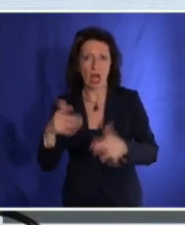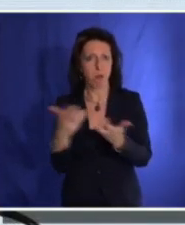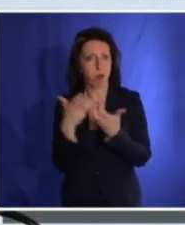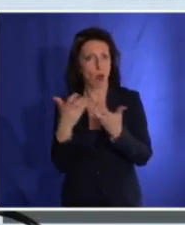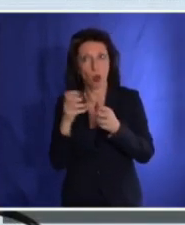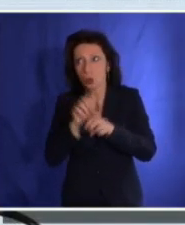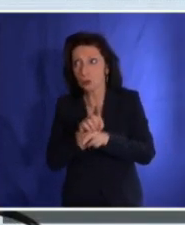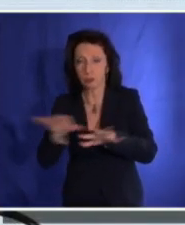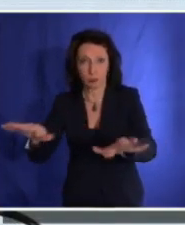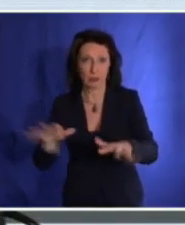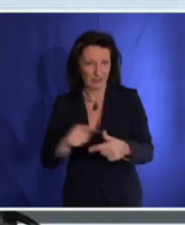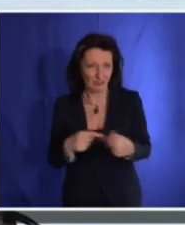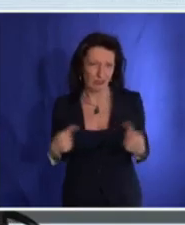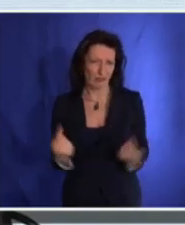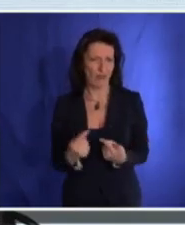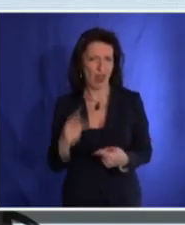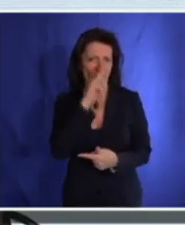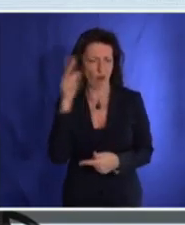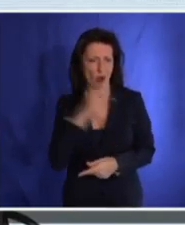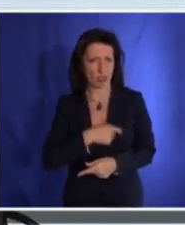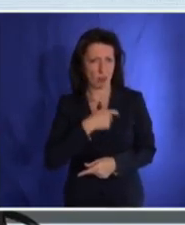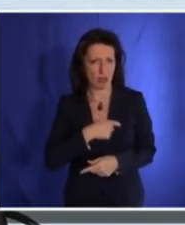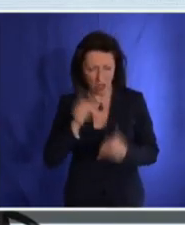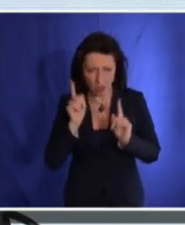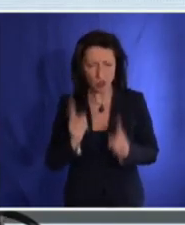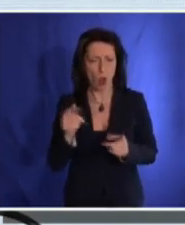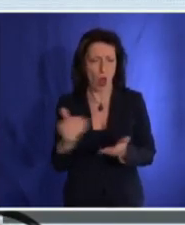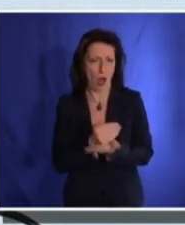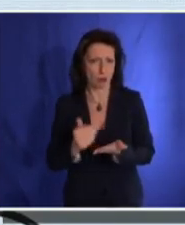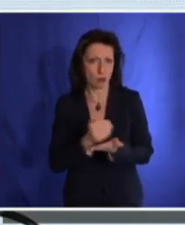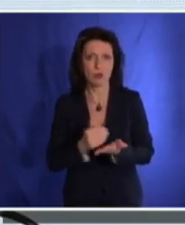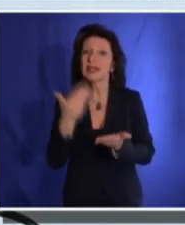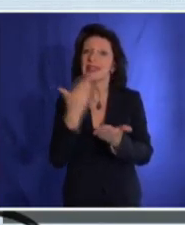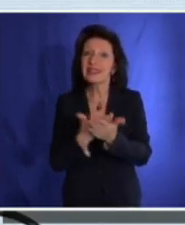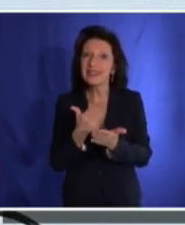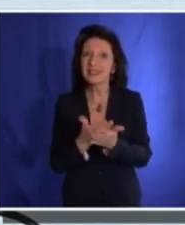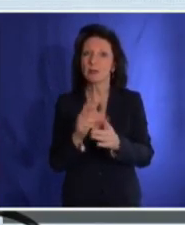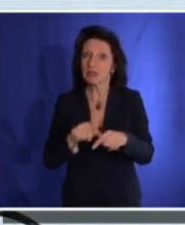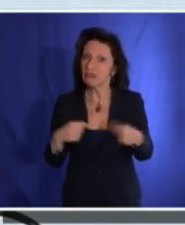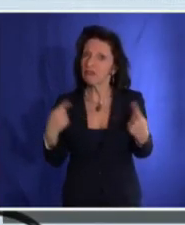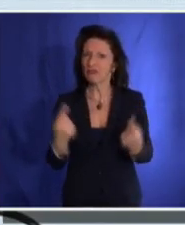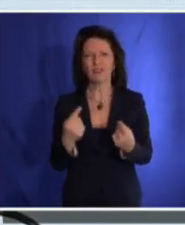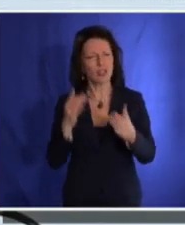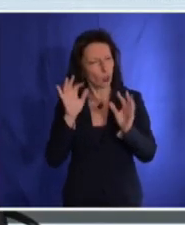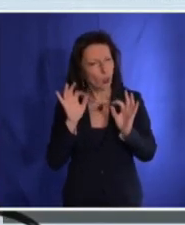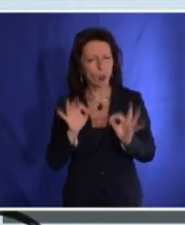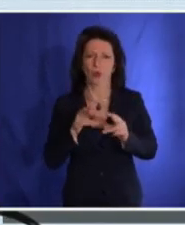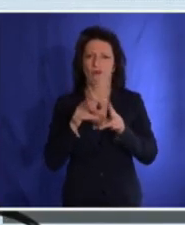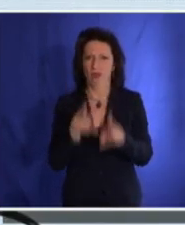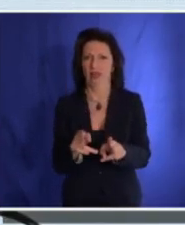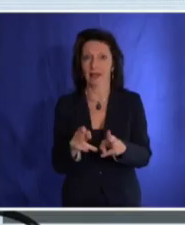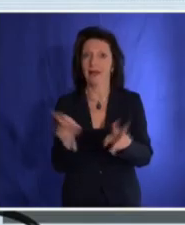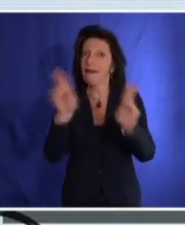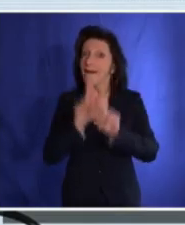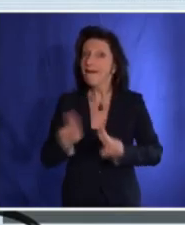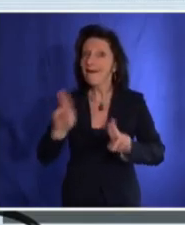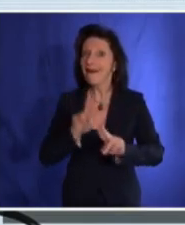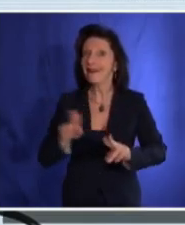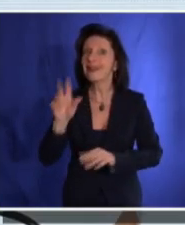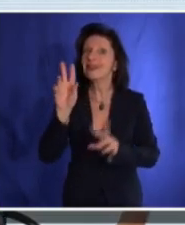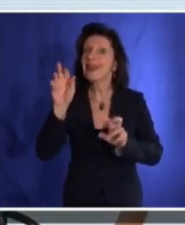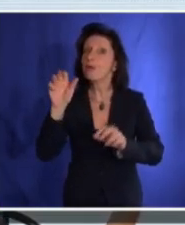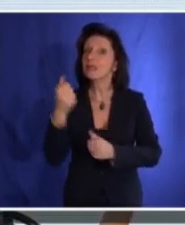als wir als Volkspartei sollte das auch entsprechend nutzen. Daher glaube ich, wir sind da gut unterwegs. Ähnliches im Bereich